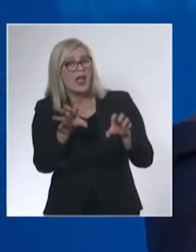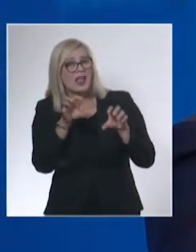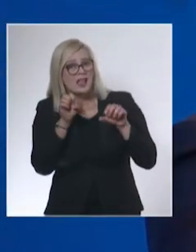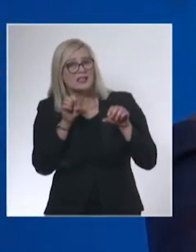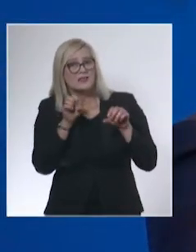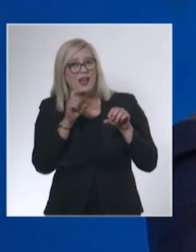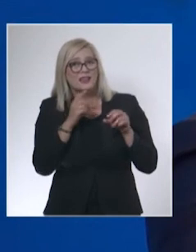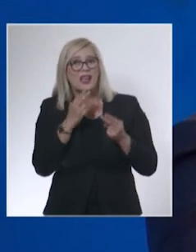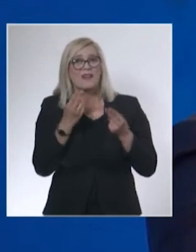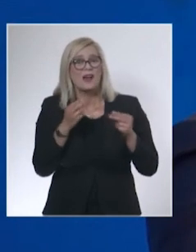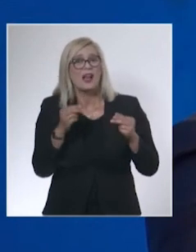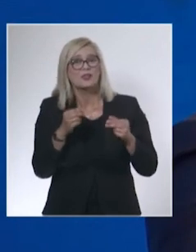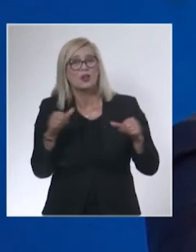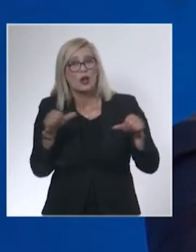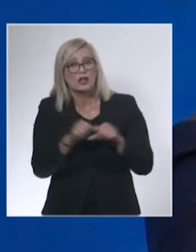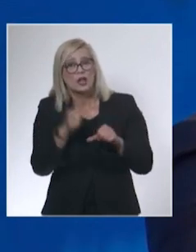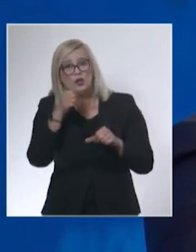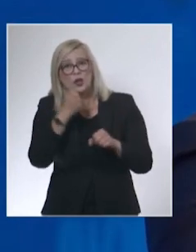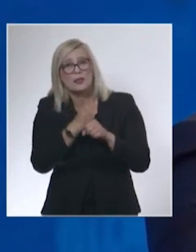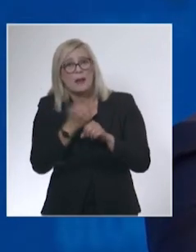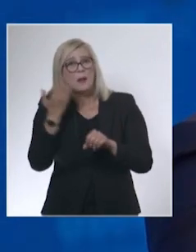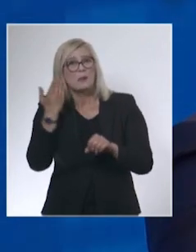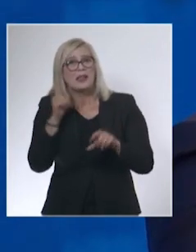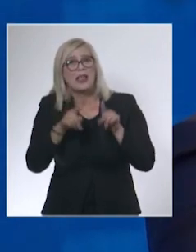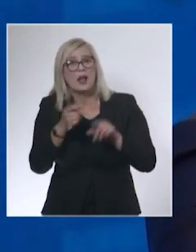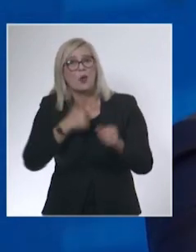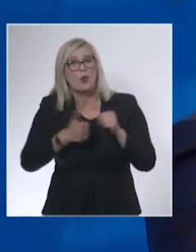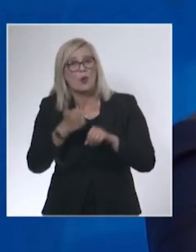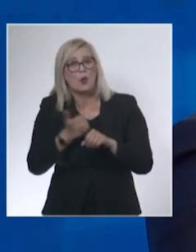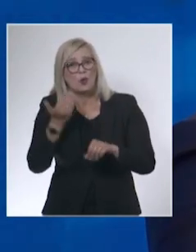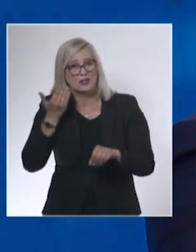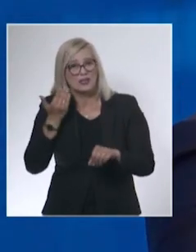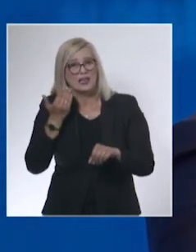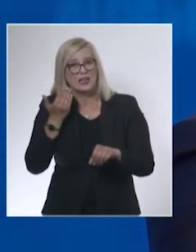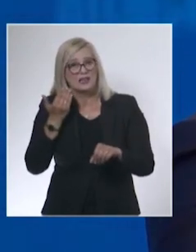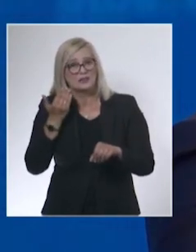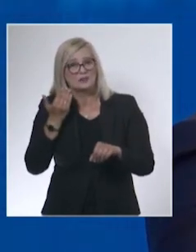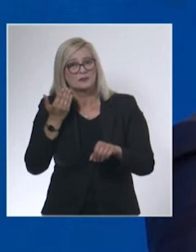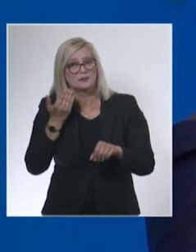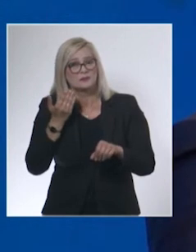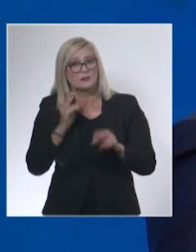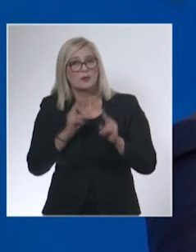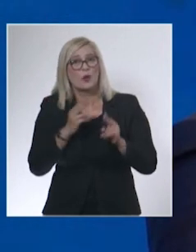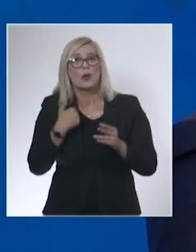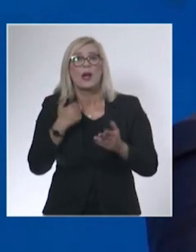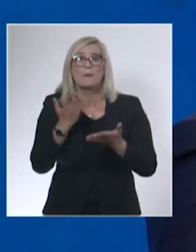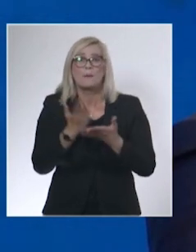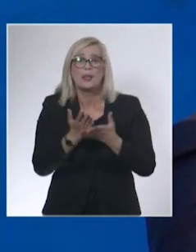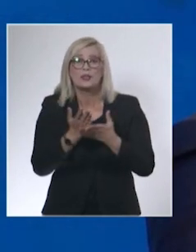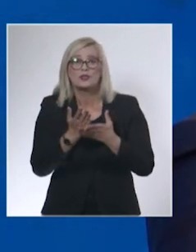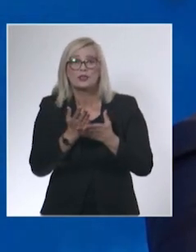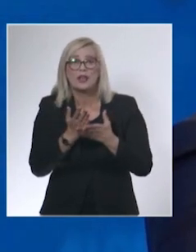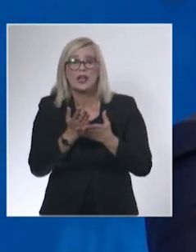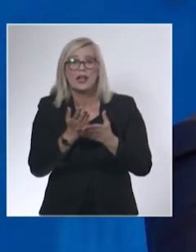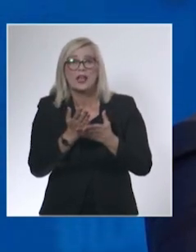години кога ни беше наметнато вето нам на Северна Македонија и на Албанија. Зошто земјите во